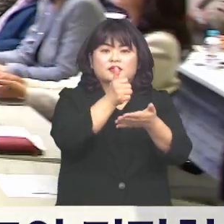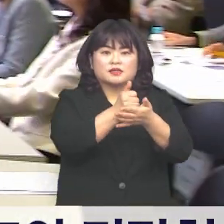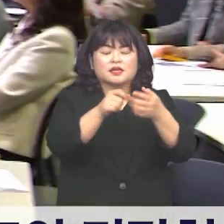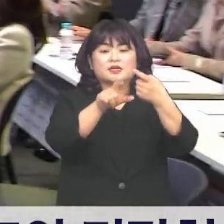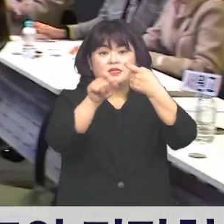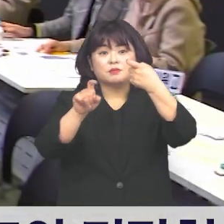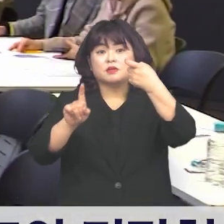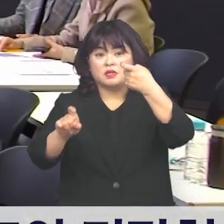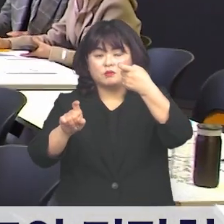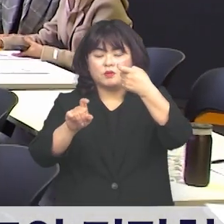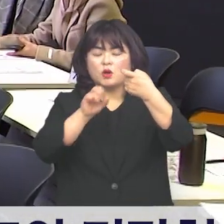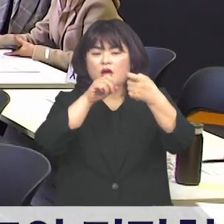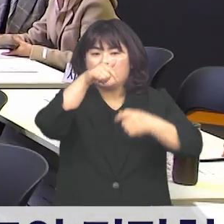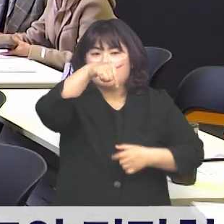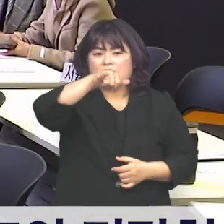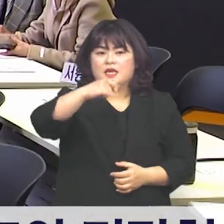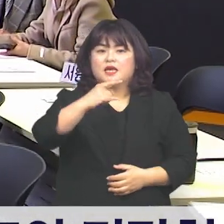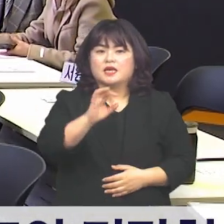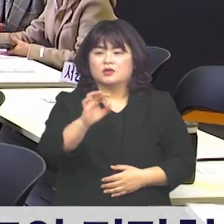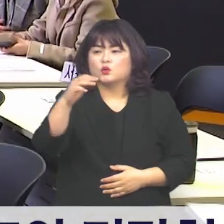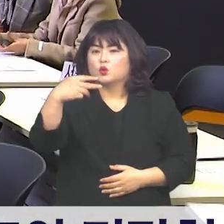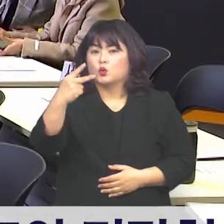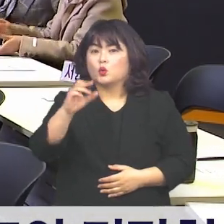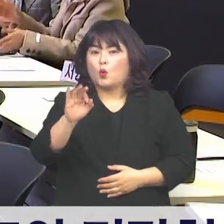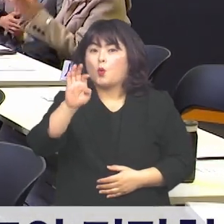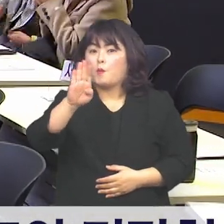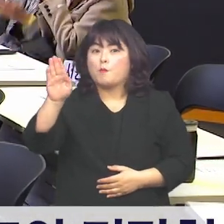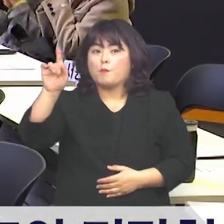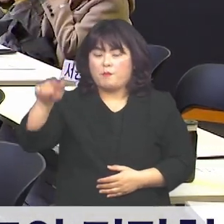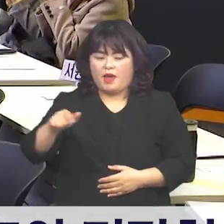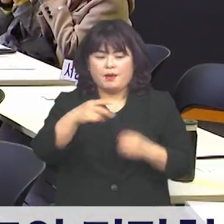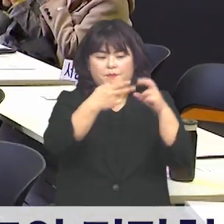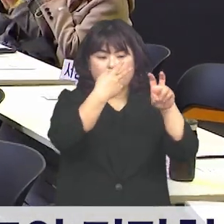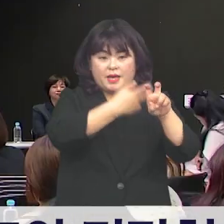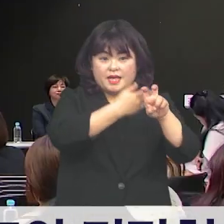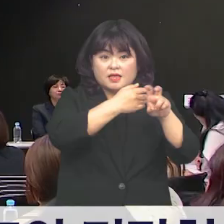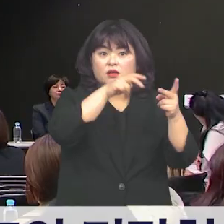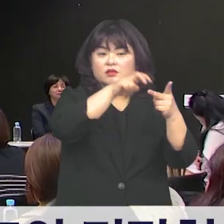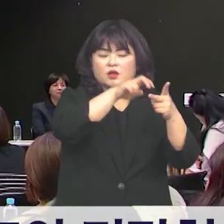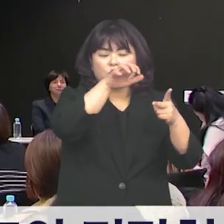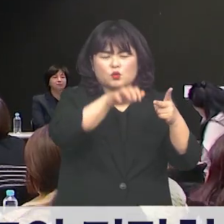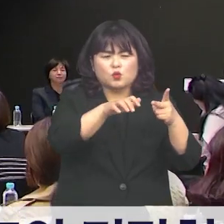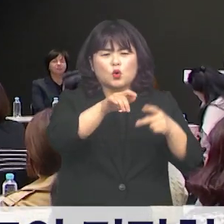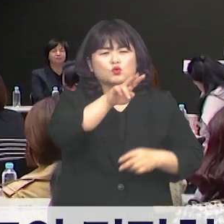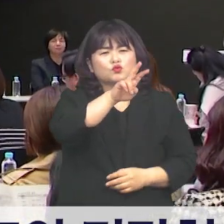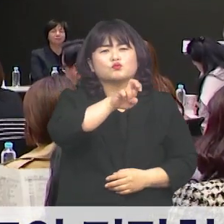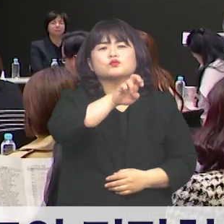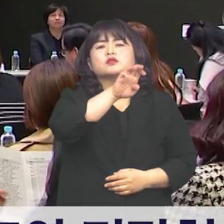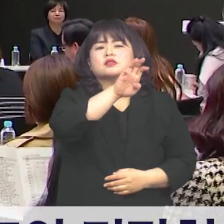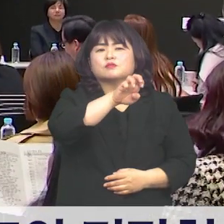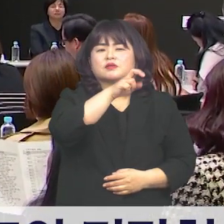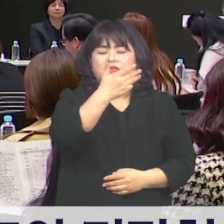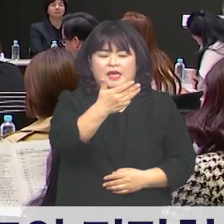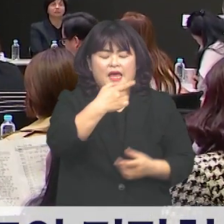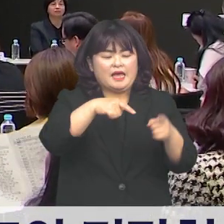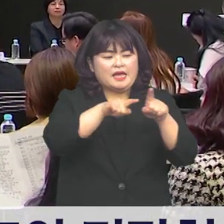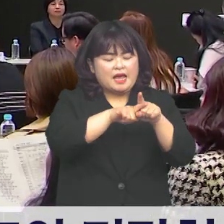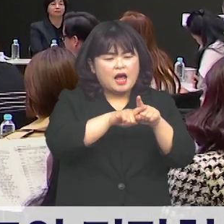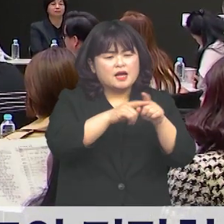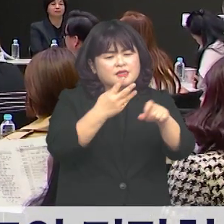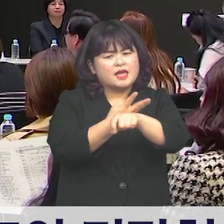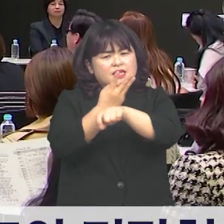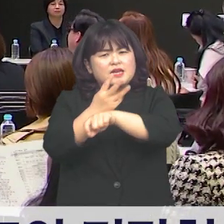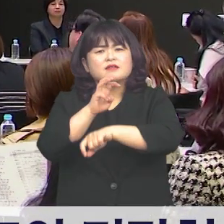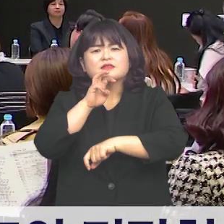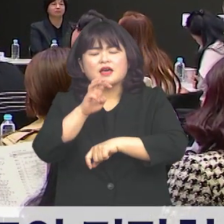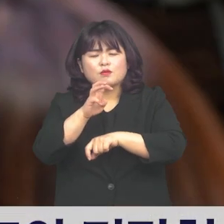이상일 용인특례시장이 11일 기흥구 동백동에 있는 미디어센터에서 23개 고등학교 학부모 대표 50명과